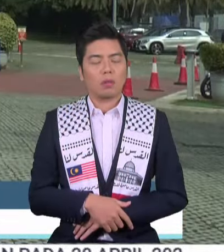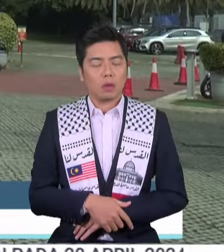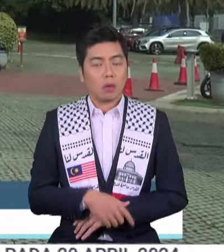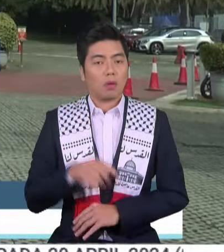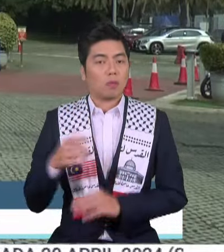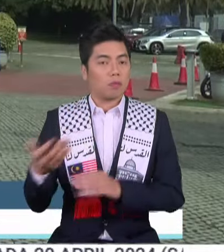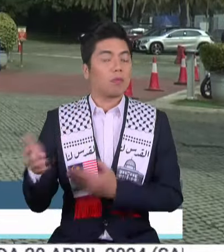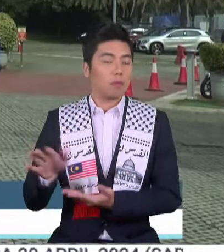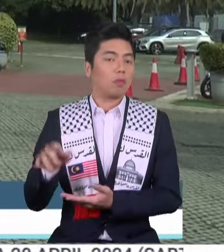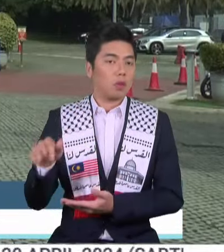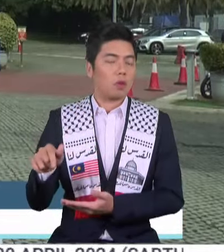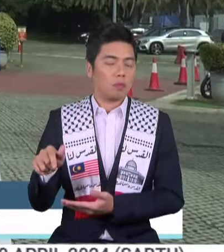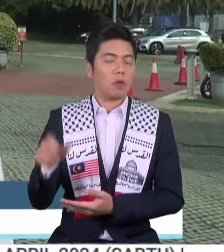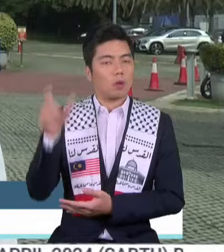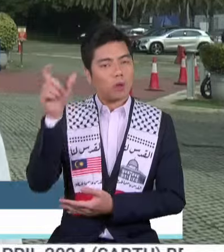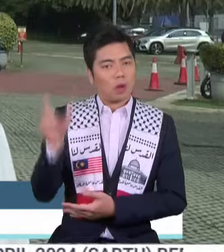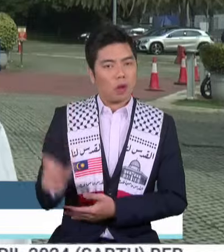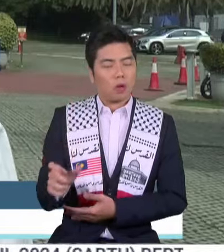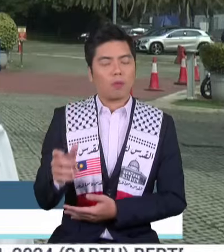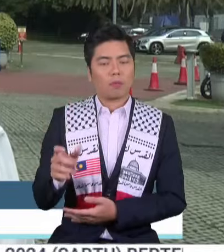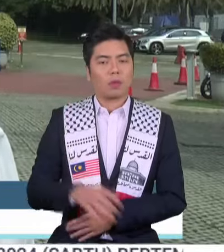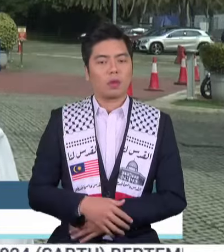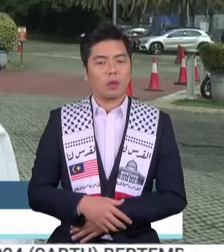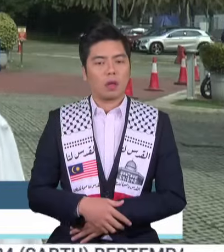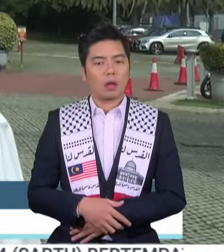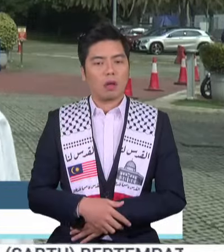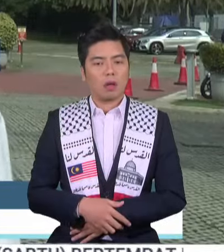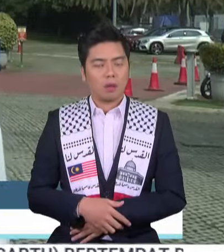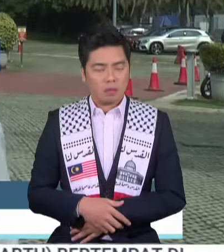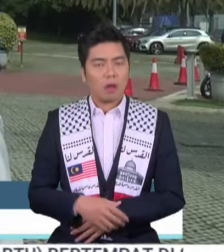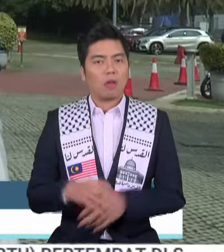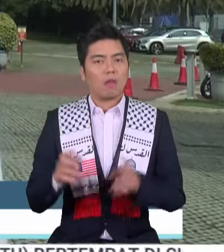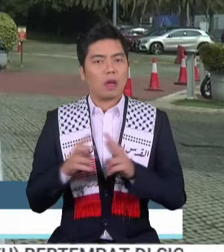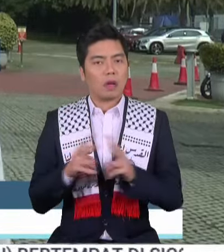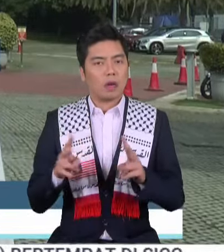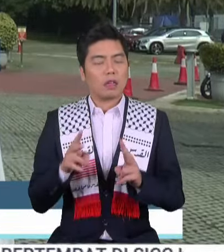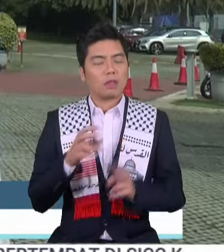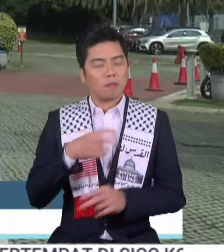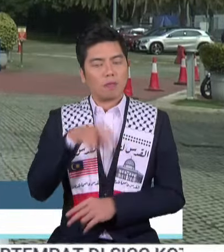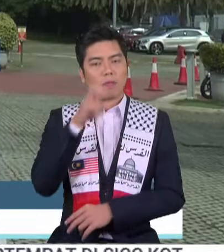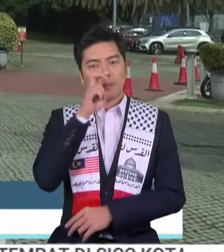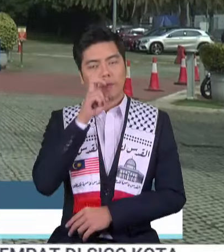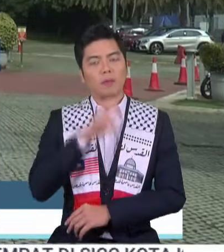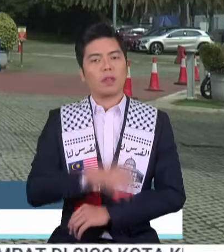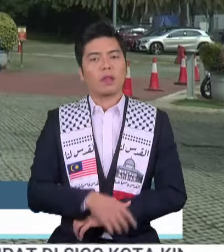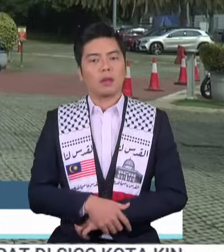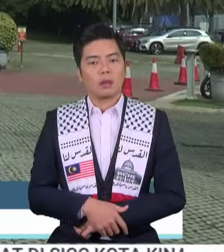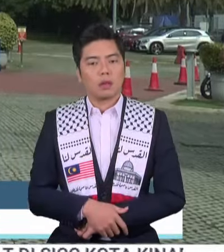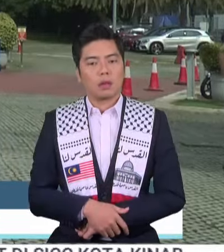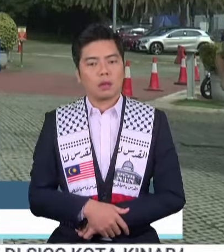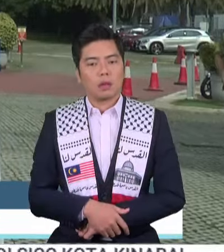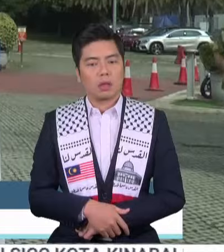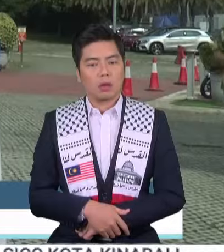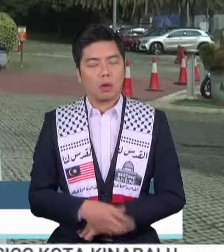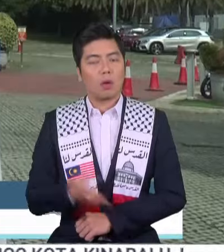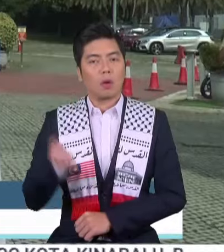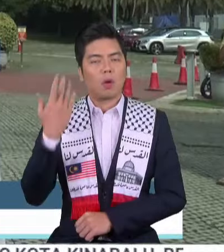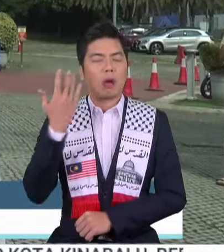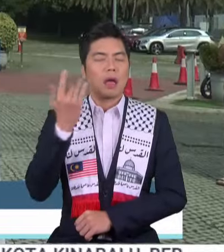Tun Hanif ini ialah seorang yang berprinsipal. Ya. Waktu dia jadi IGP,